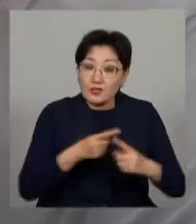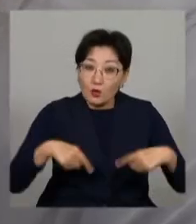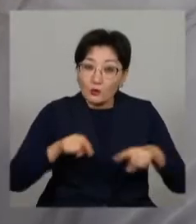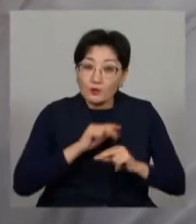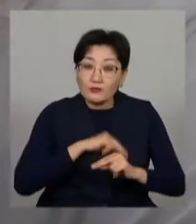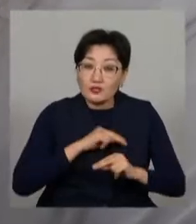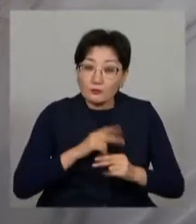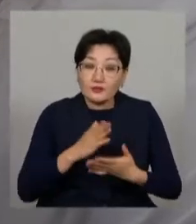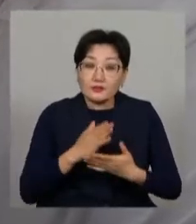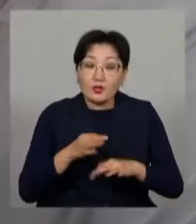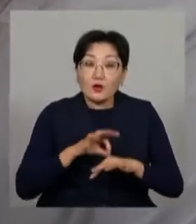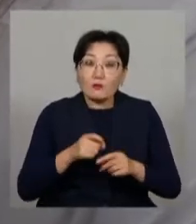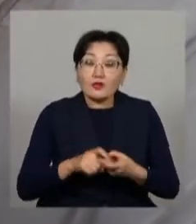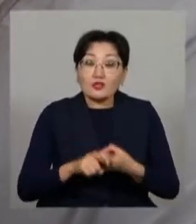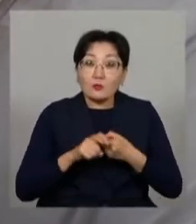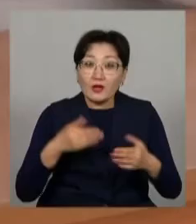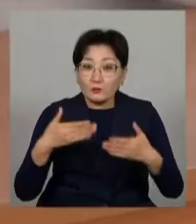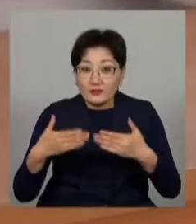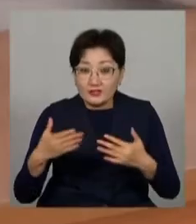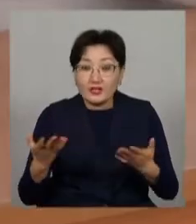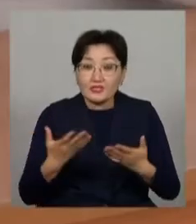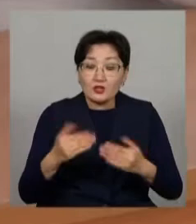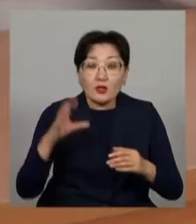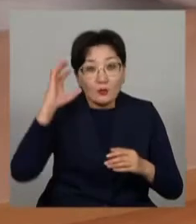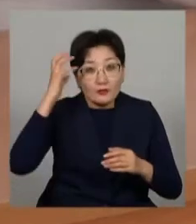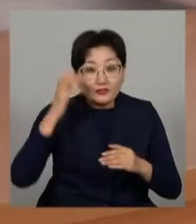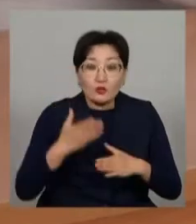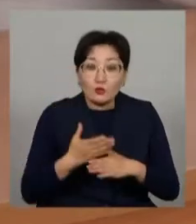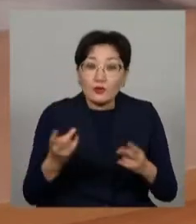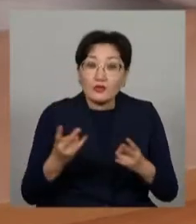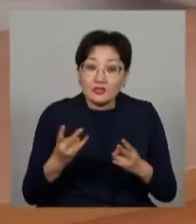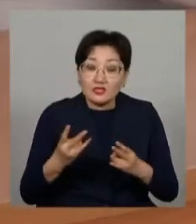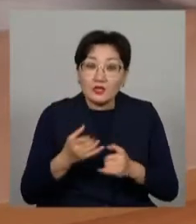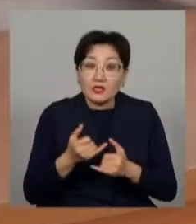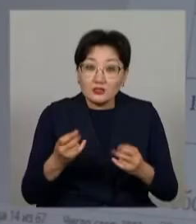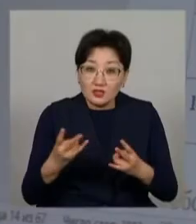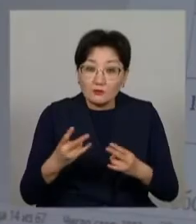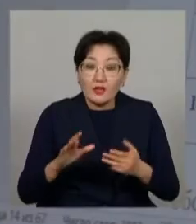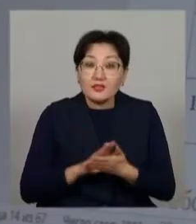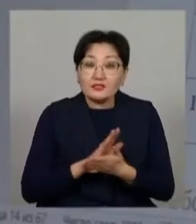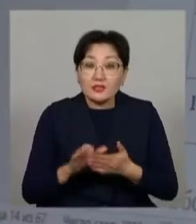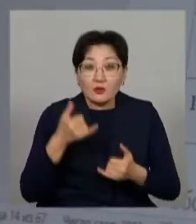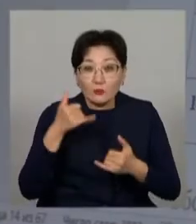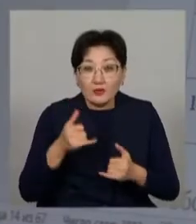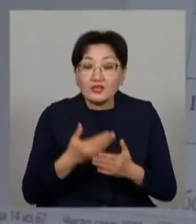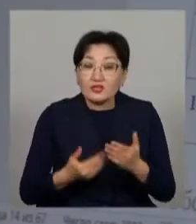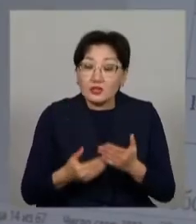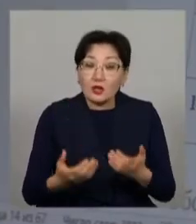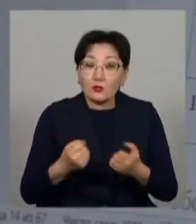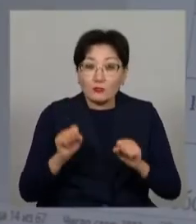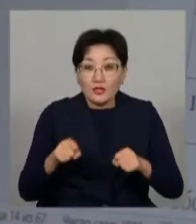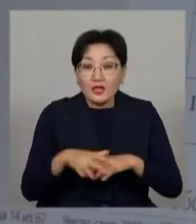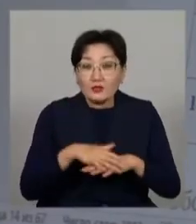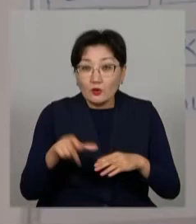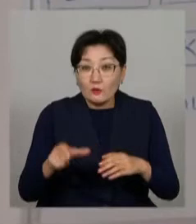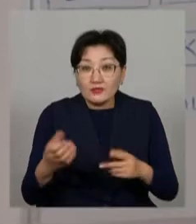Ауру жұқтырғандармен байланыста болса, немесе қандай да бір психологиялық көмек қажет болса, мамандарға тегін хабарласып, кеңес ала алады. Тұрғындардың тағы